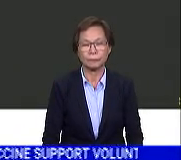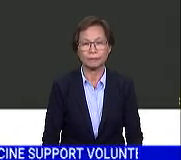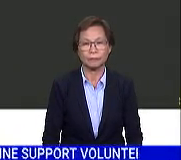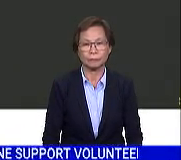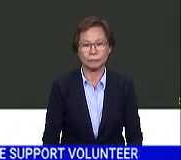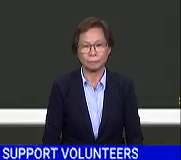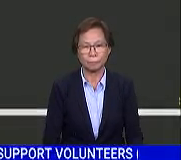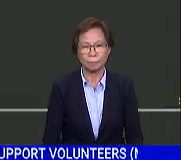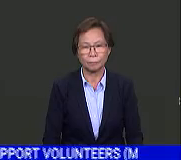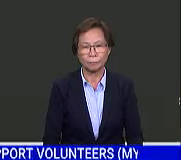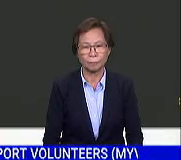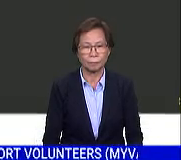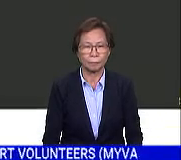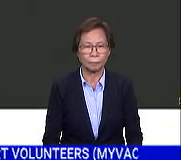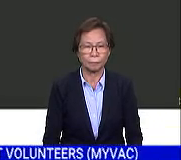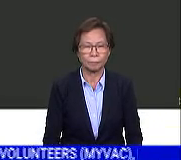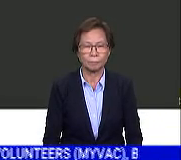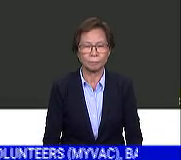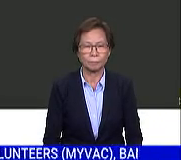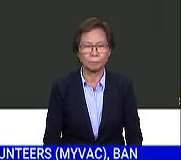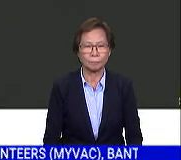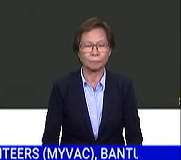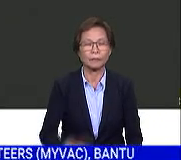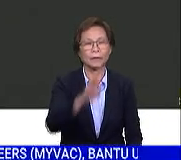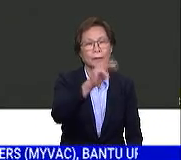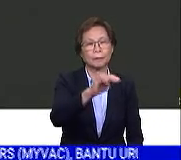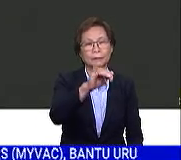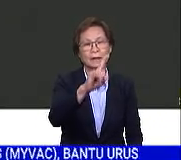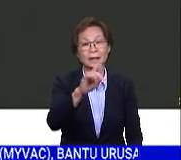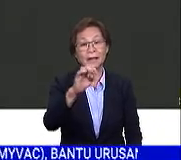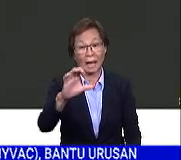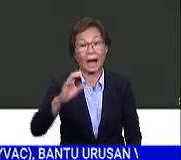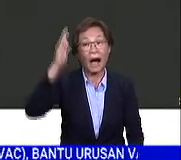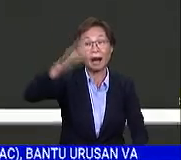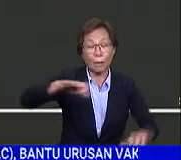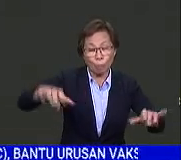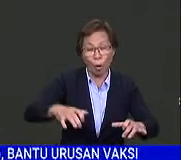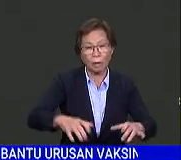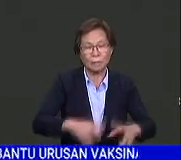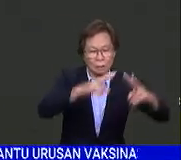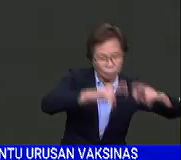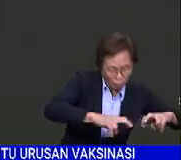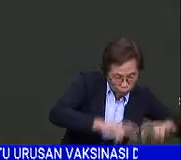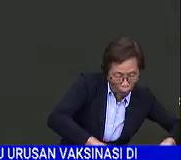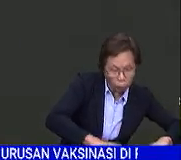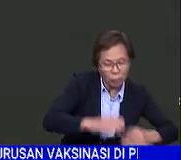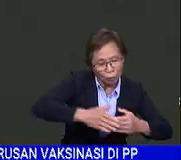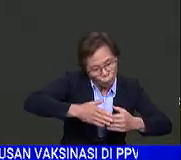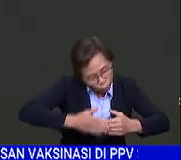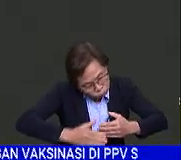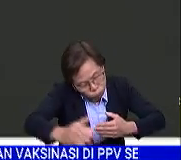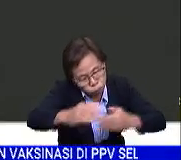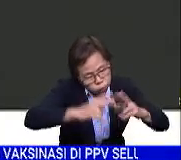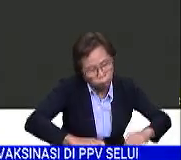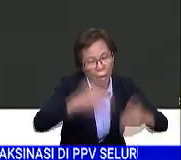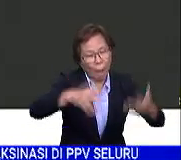Dalam pada itu, Kementerian MEDEC juga akan melaksanakan siri kaji selidik seterusnya selepas